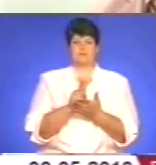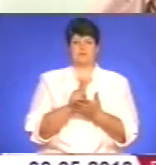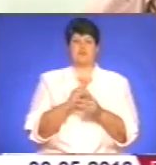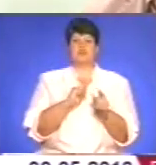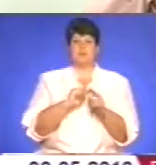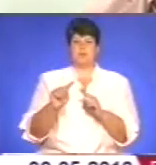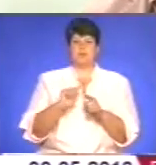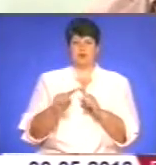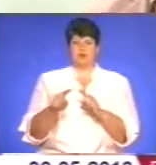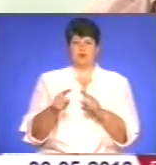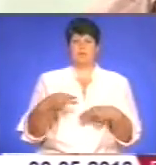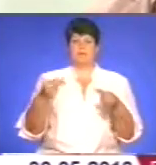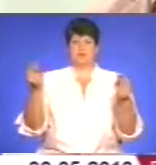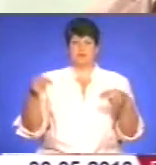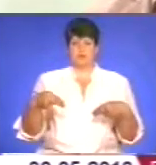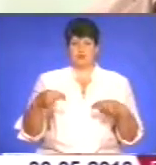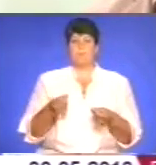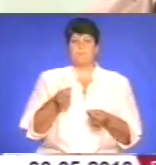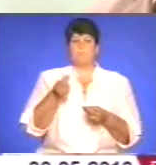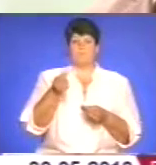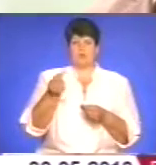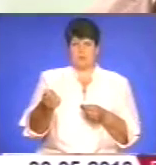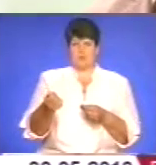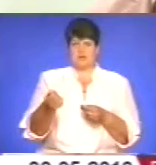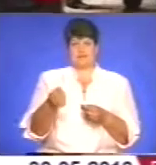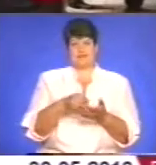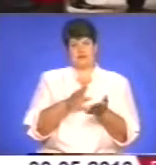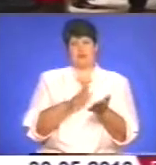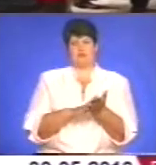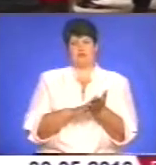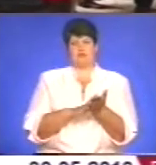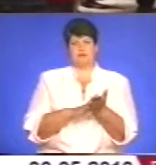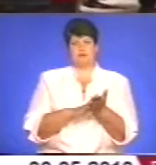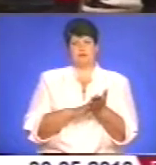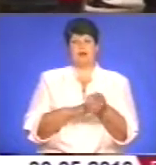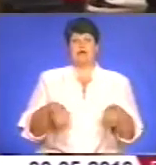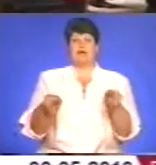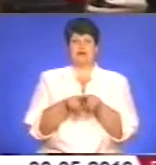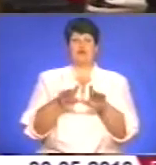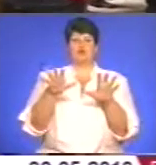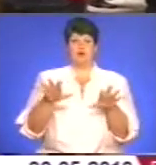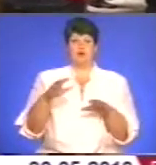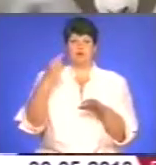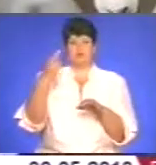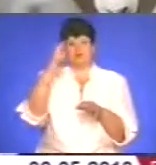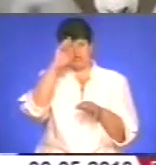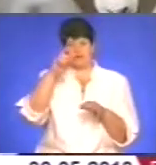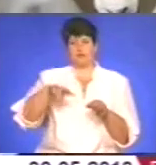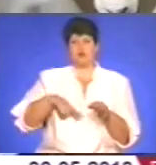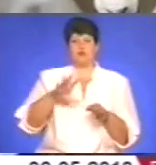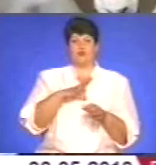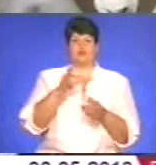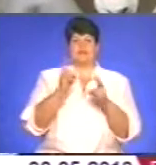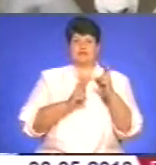оперативно заключені, проплачені і зареєстровані. Також голова облдержадміністрації побував на заводі, де